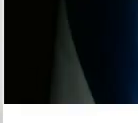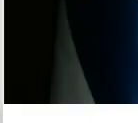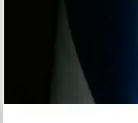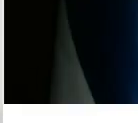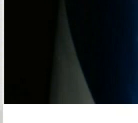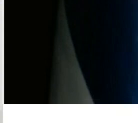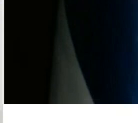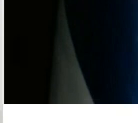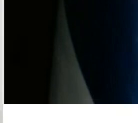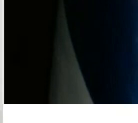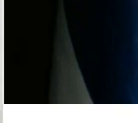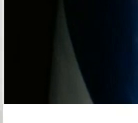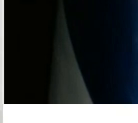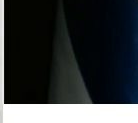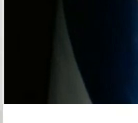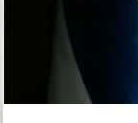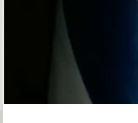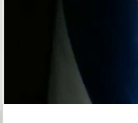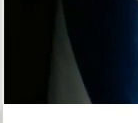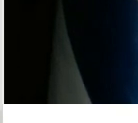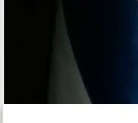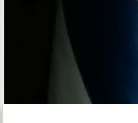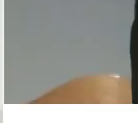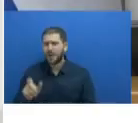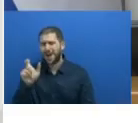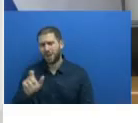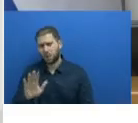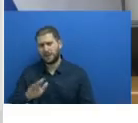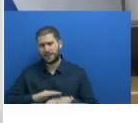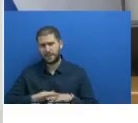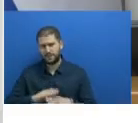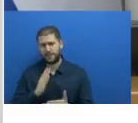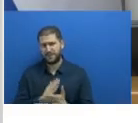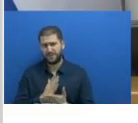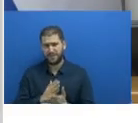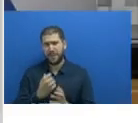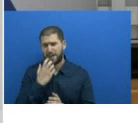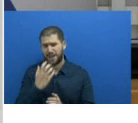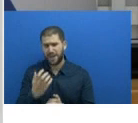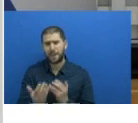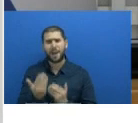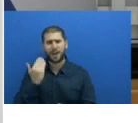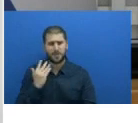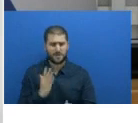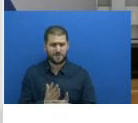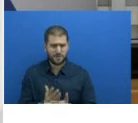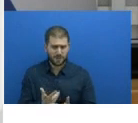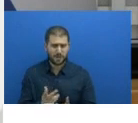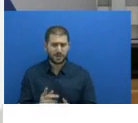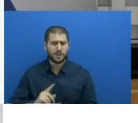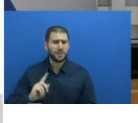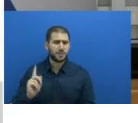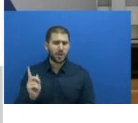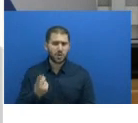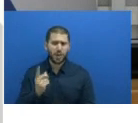מהצד. ומבחינה פורמלית זה נכון, אבל יש שתי חולשות בטענה הזאת. חולשה ראשונה זה